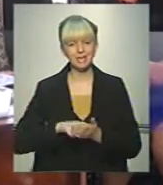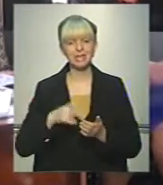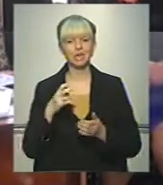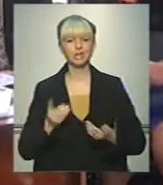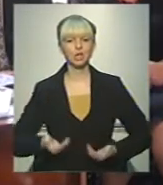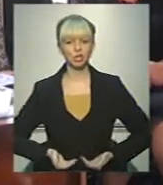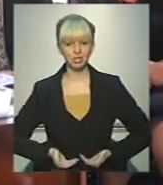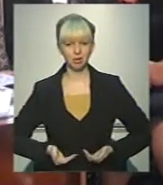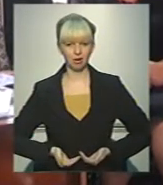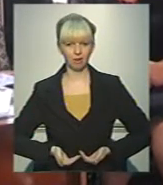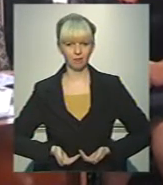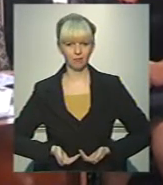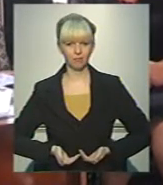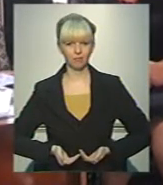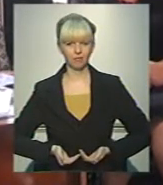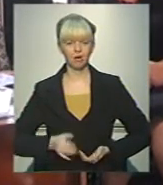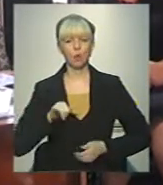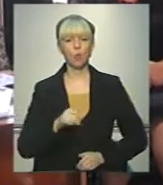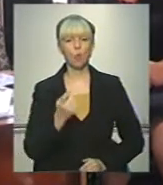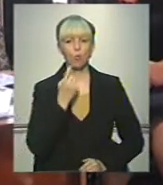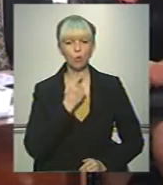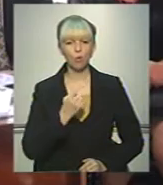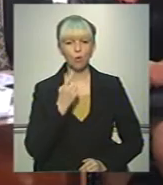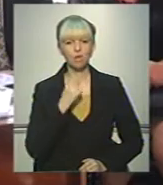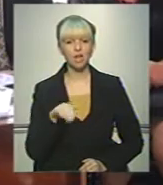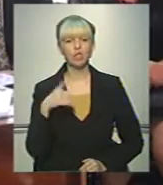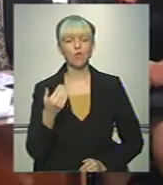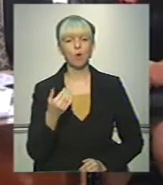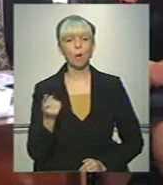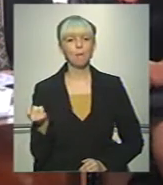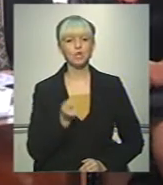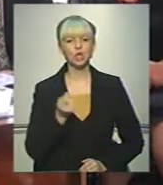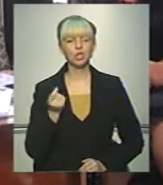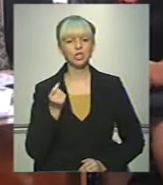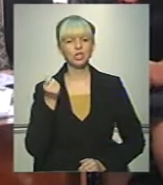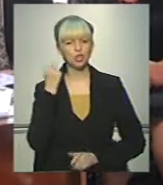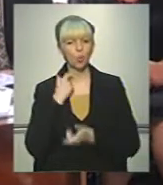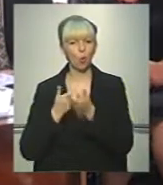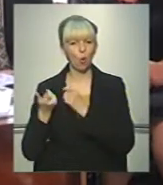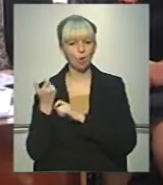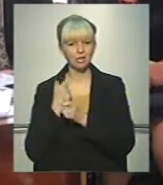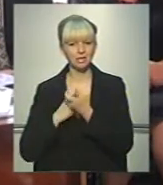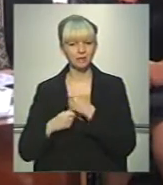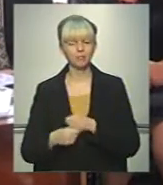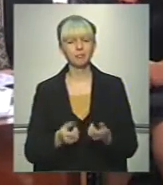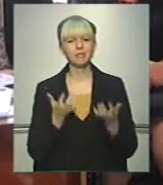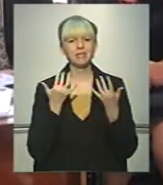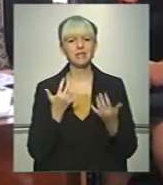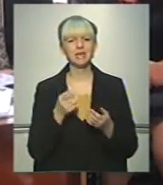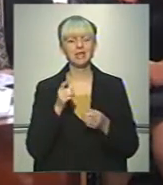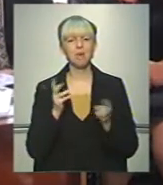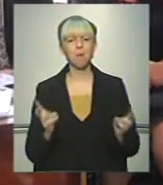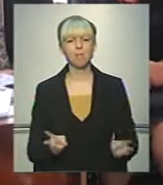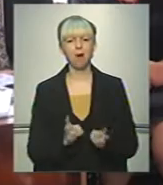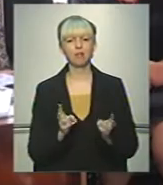життя. У крові твої пшеничні коси, скільки ти палала